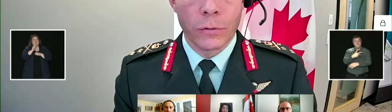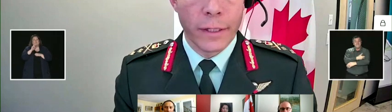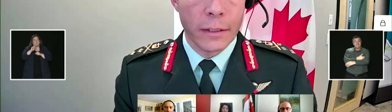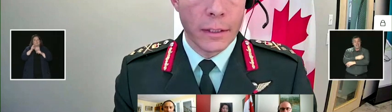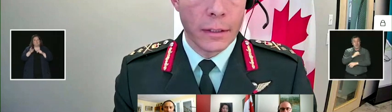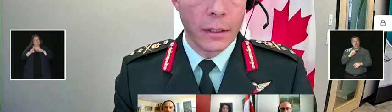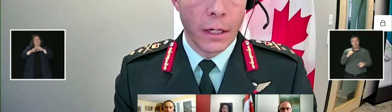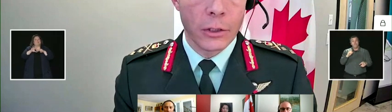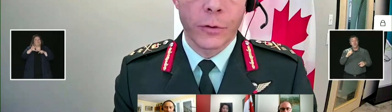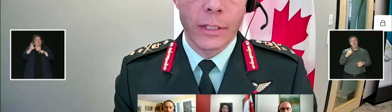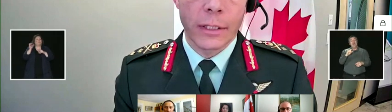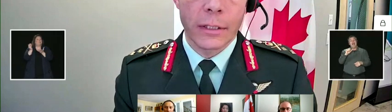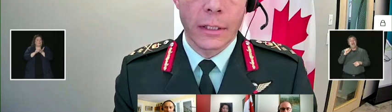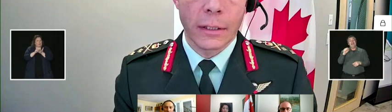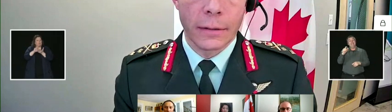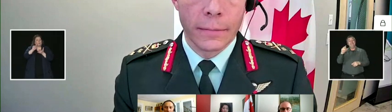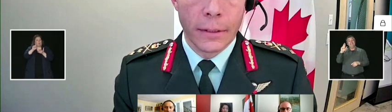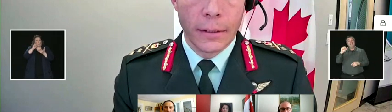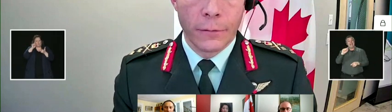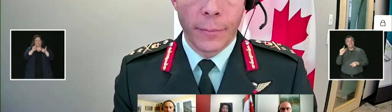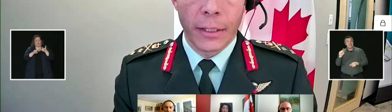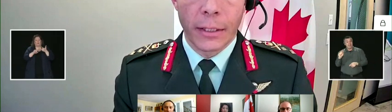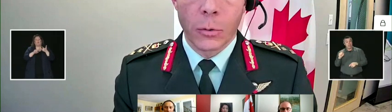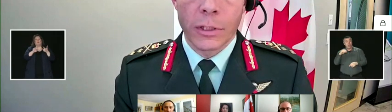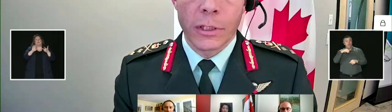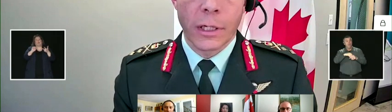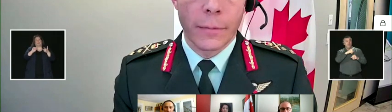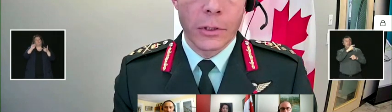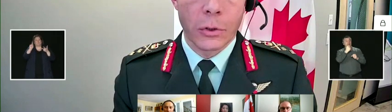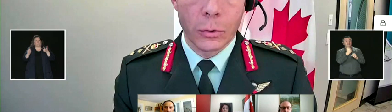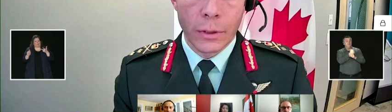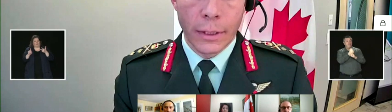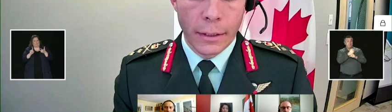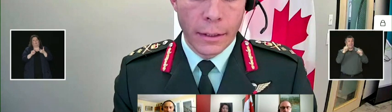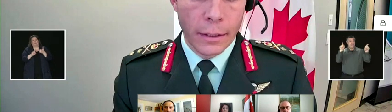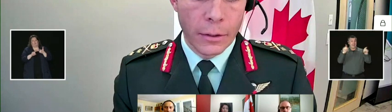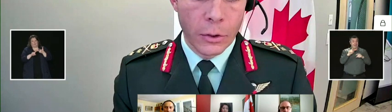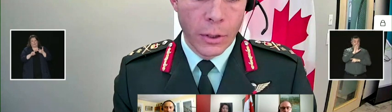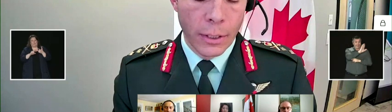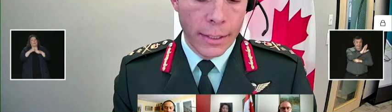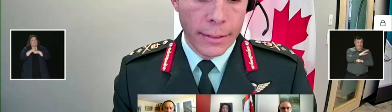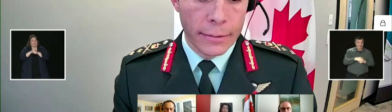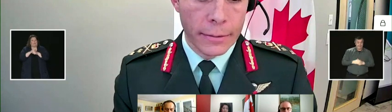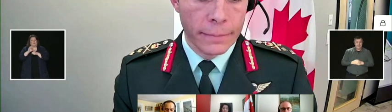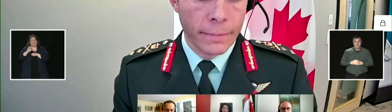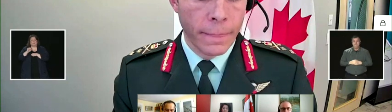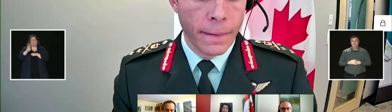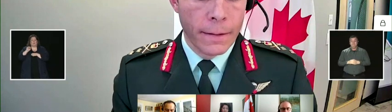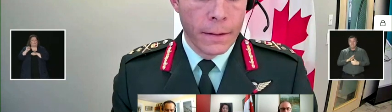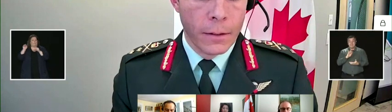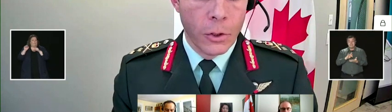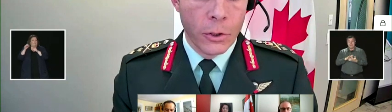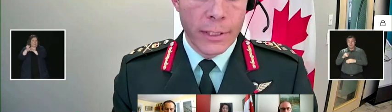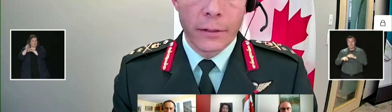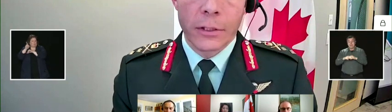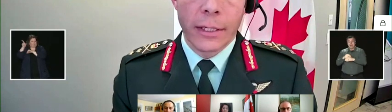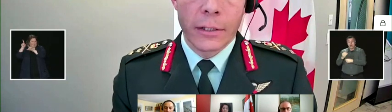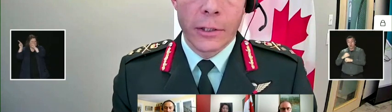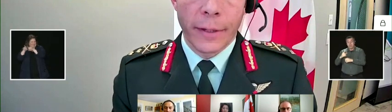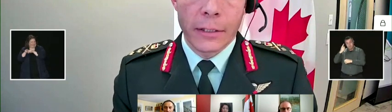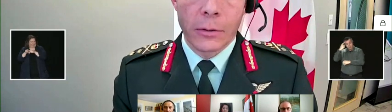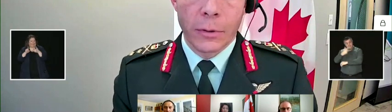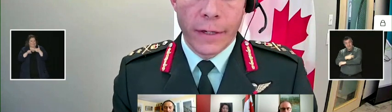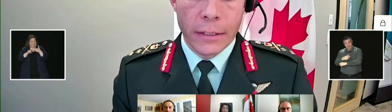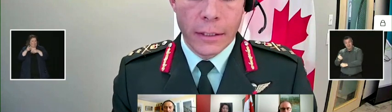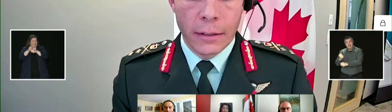doses du vaccin Oxford AstraZeneca fabriqué au Serum Institute en Inde. Le Centre national